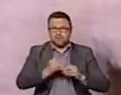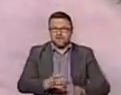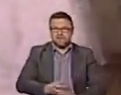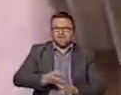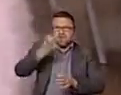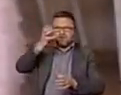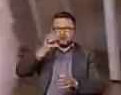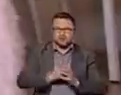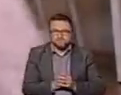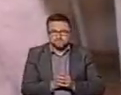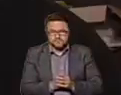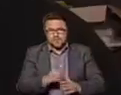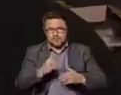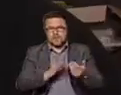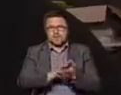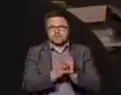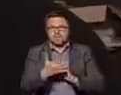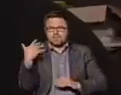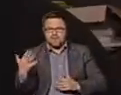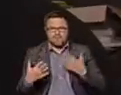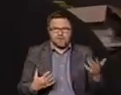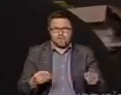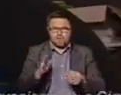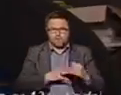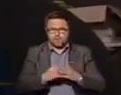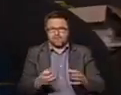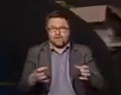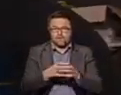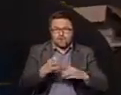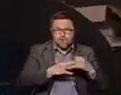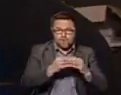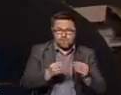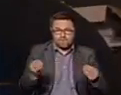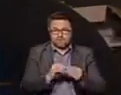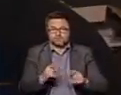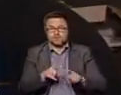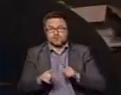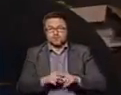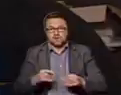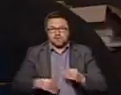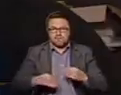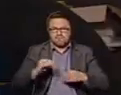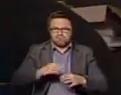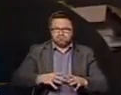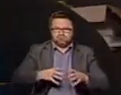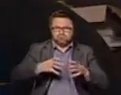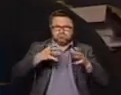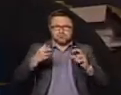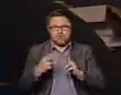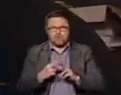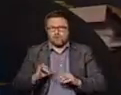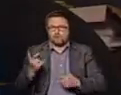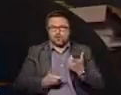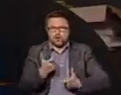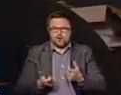klocków. Budowanie na przemian lewą, prawą ręką. Budowanie w grupie. To znaczy, że są coraz wyższe budowle. Trzeba się dogadać, kto